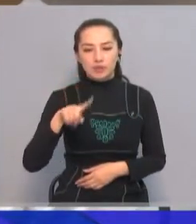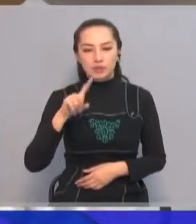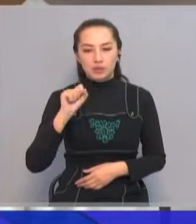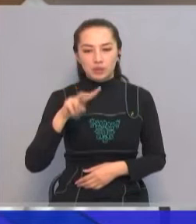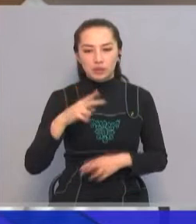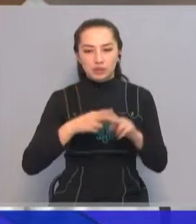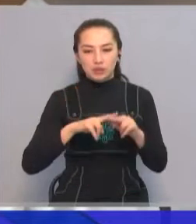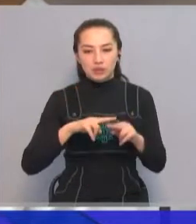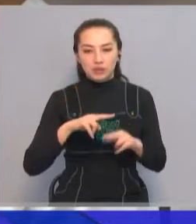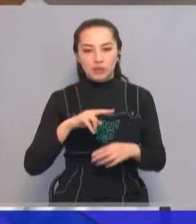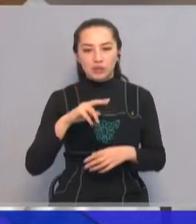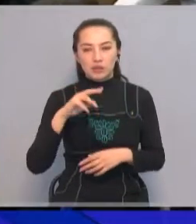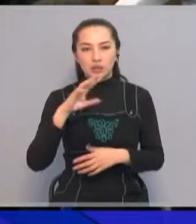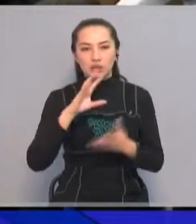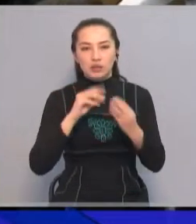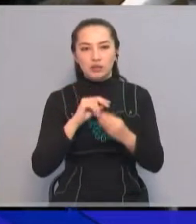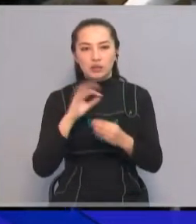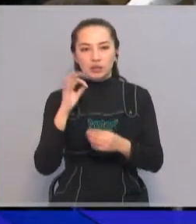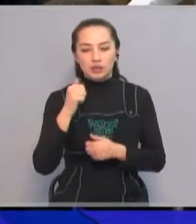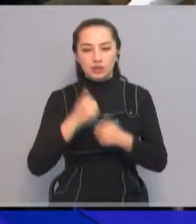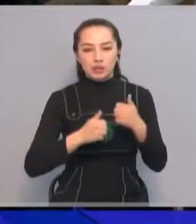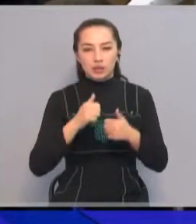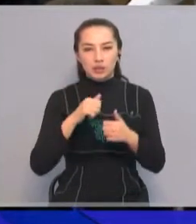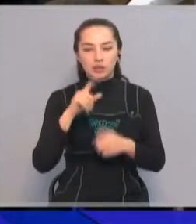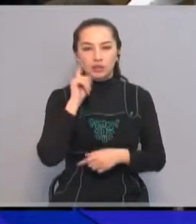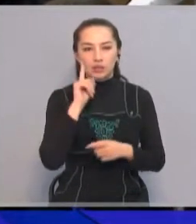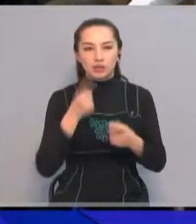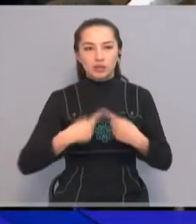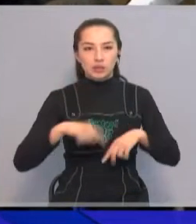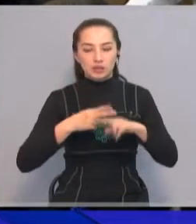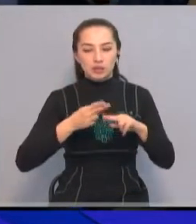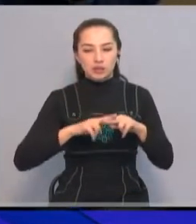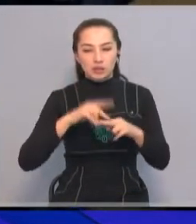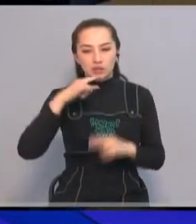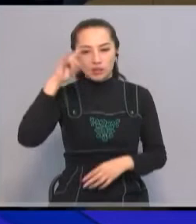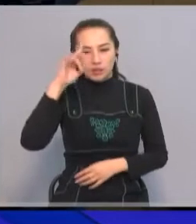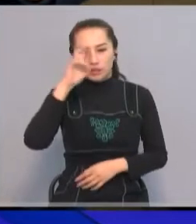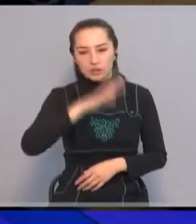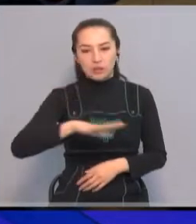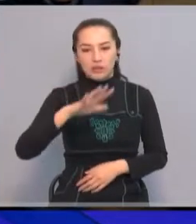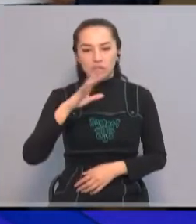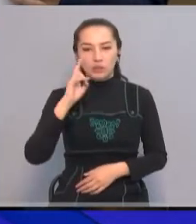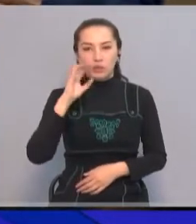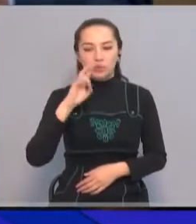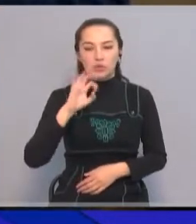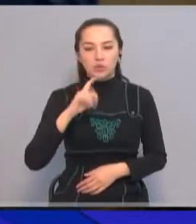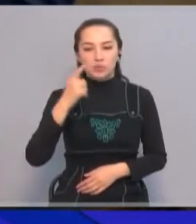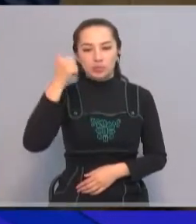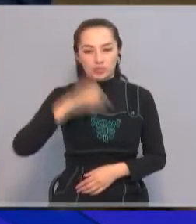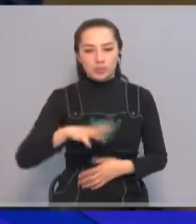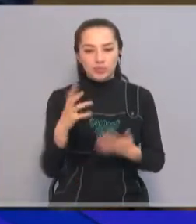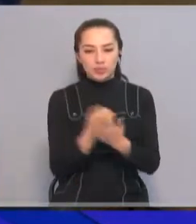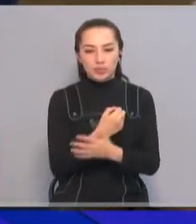пен ММА аралас жауынгерлік жекпе-жегі бойынша жастар арасындағы Қазақстан Республикасының кубогында жүлделі 1-ші орын